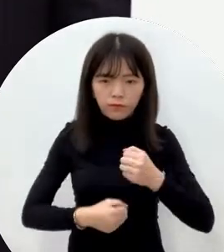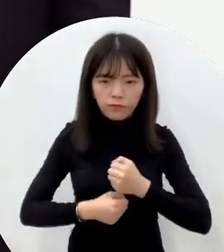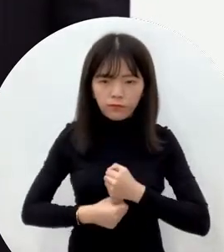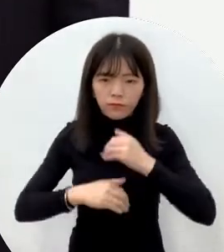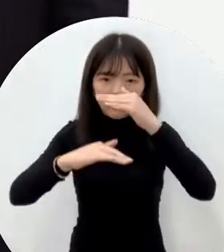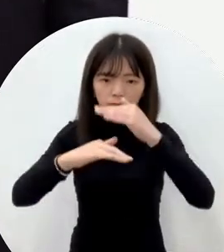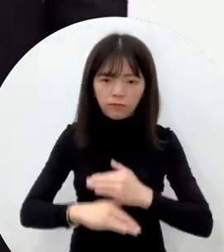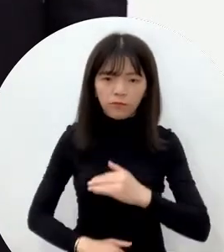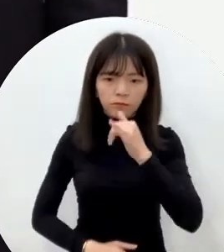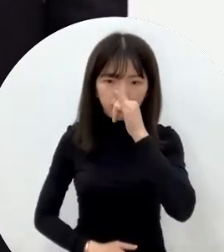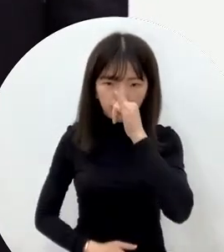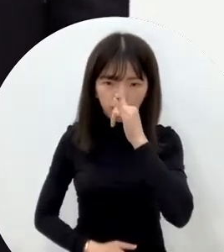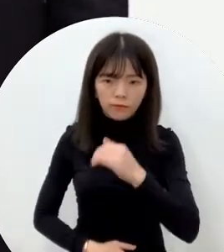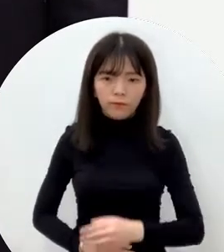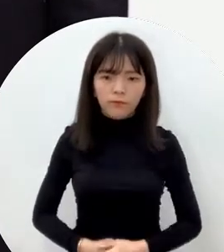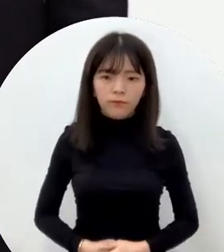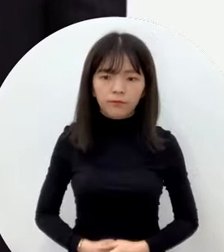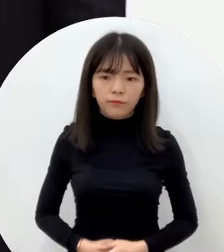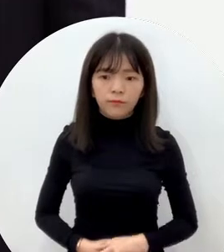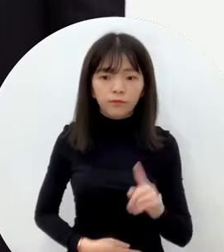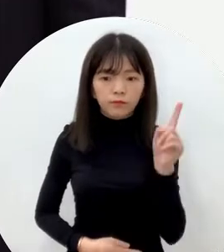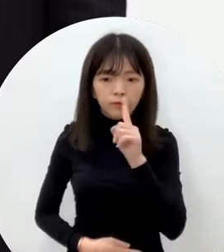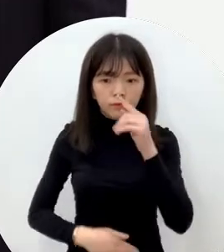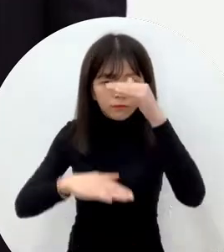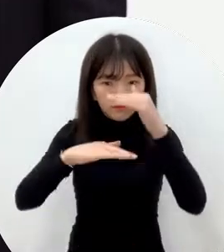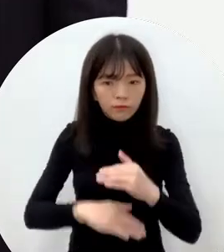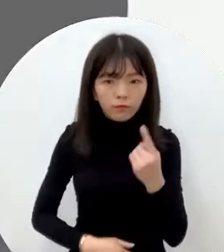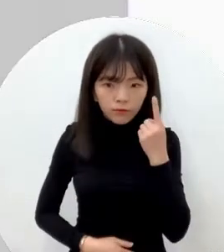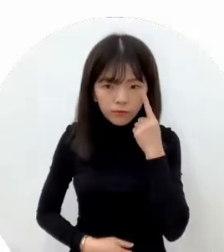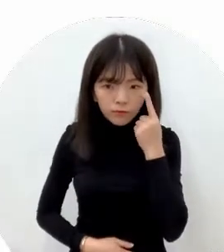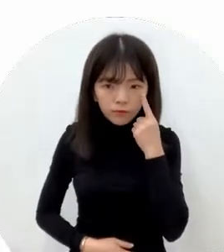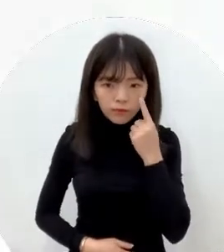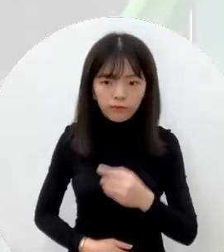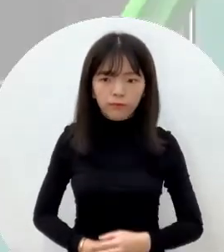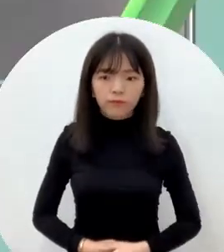시험마다 유의해야 할 사항들이 있습니다. 어떤 내용인지 살펴볼게요.